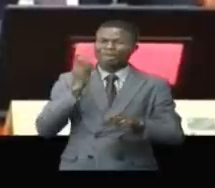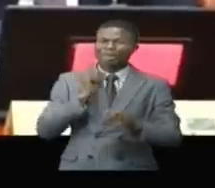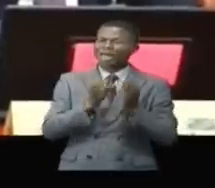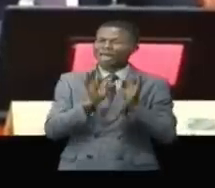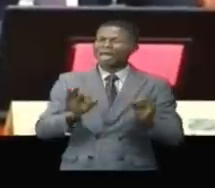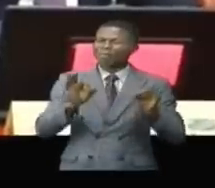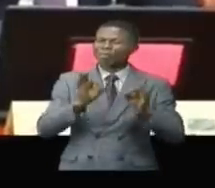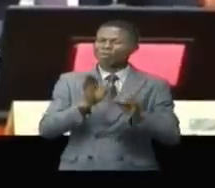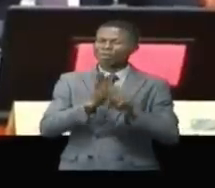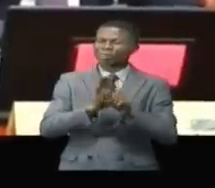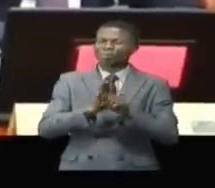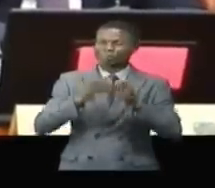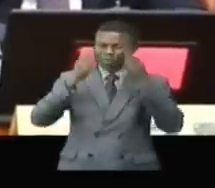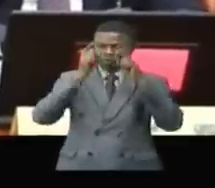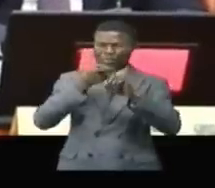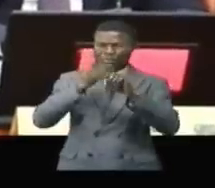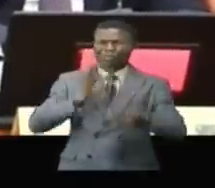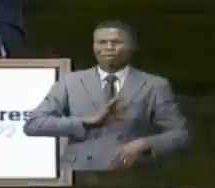la République.